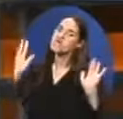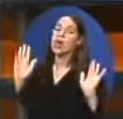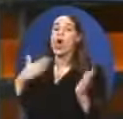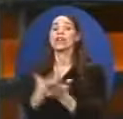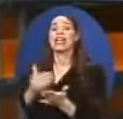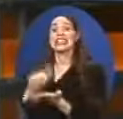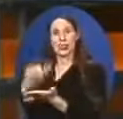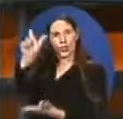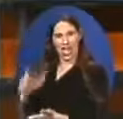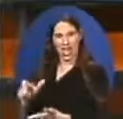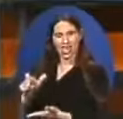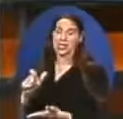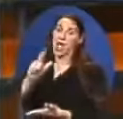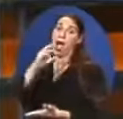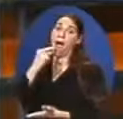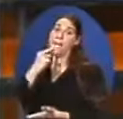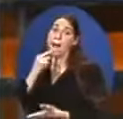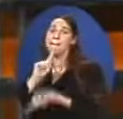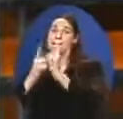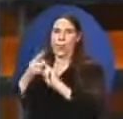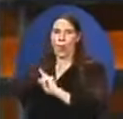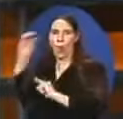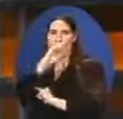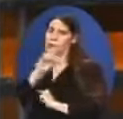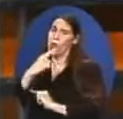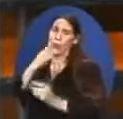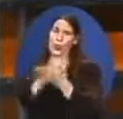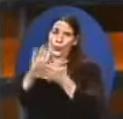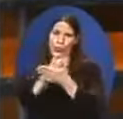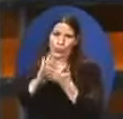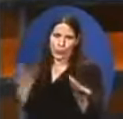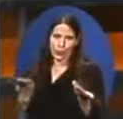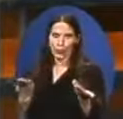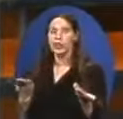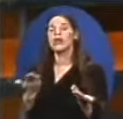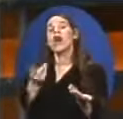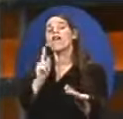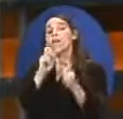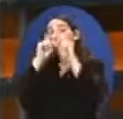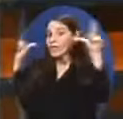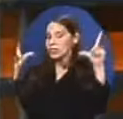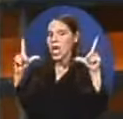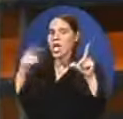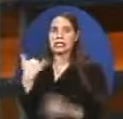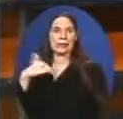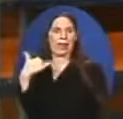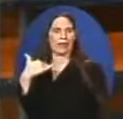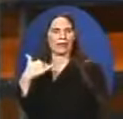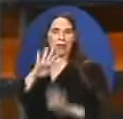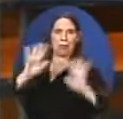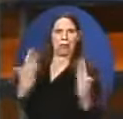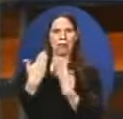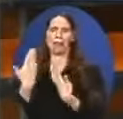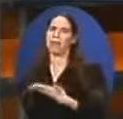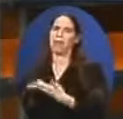שג'פרי גולדברג מביא אותם בשם אמרם, עדיין לא הביא גאולה לעולם. על מה שיותר מפתיע כאן, המהירות שציפי לבני כינסה